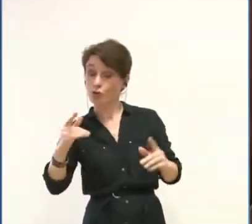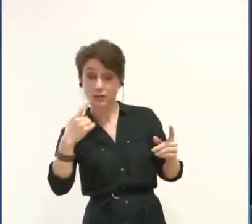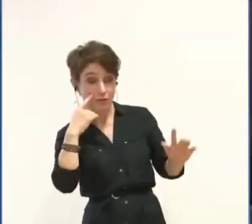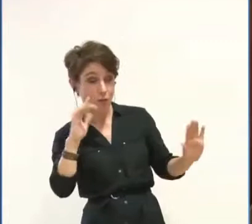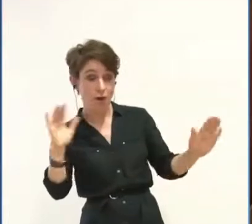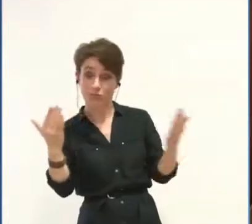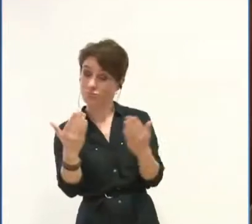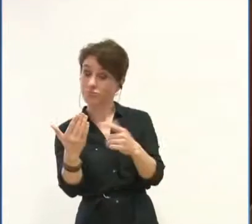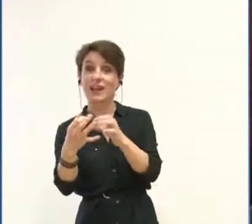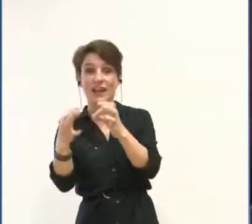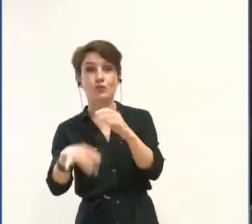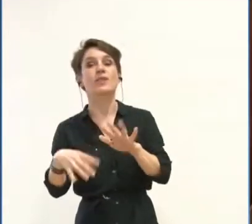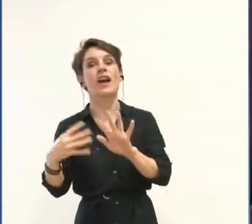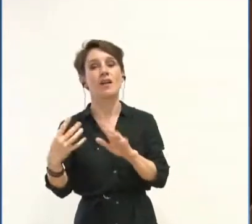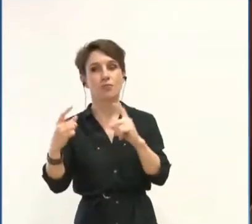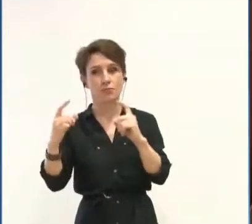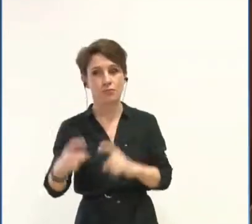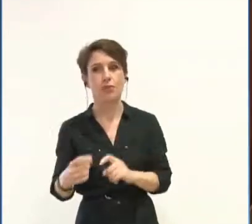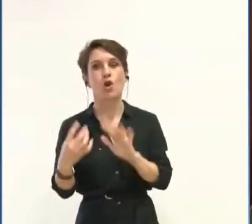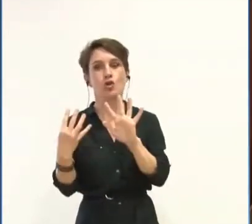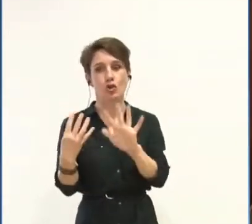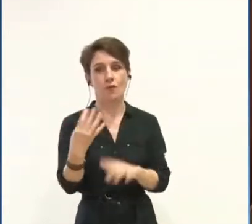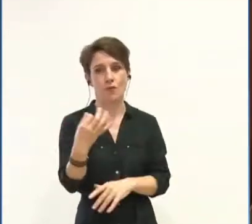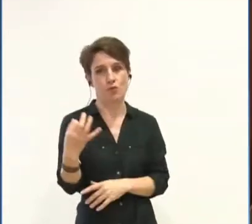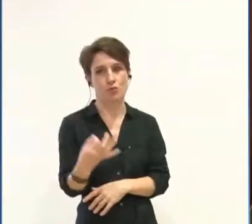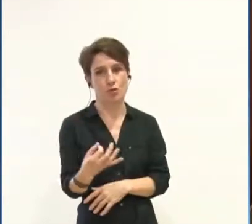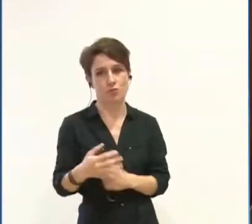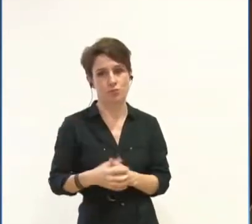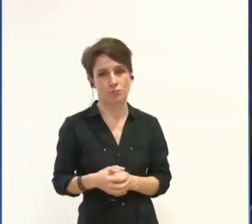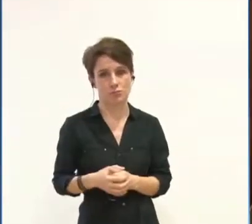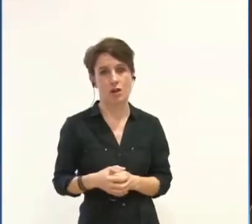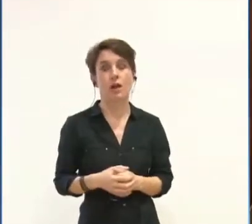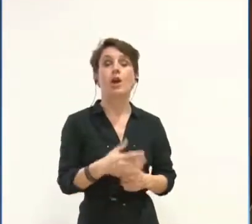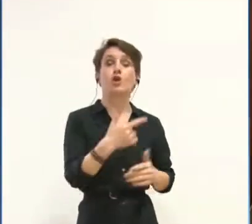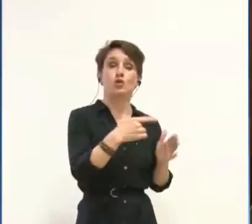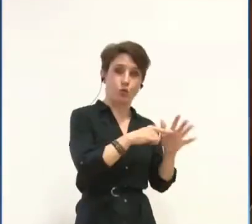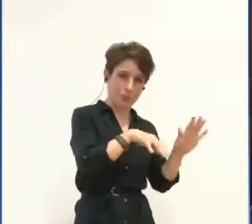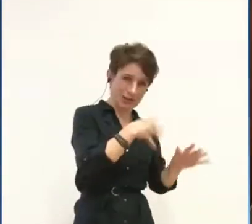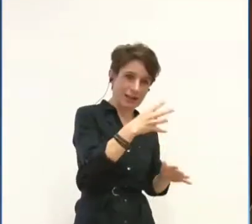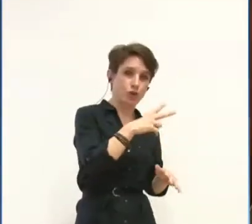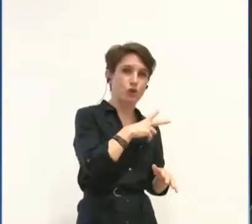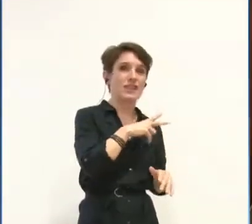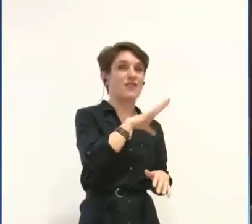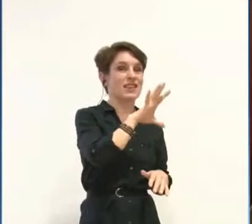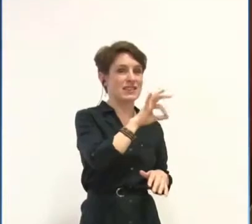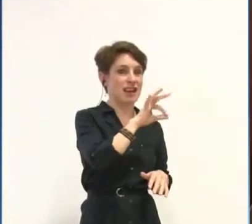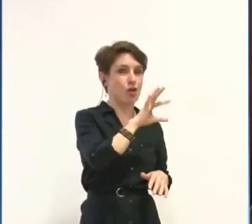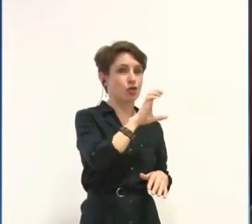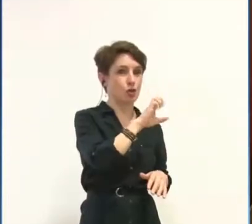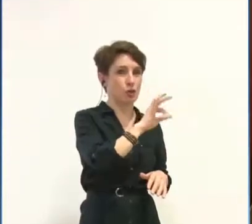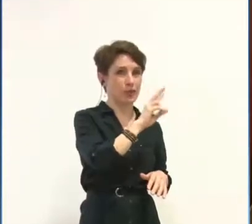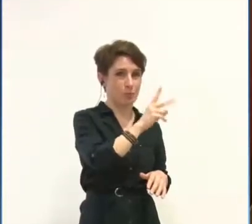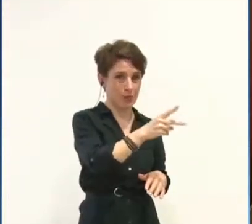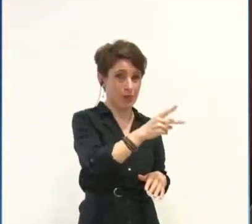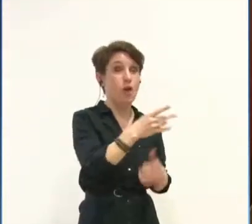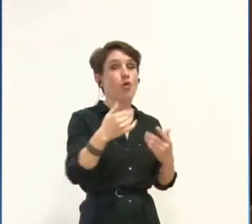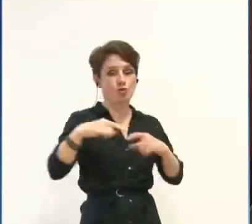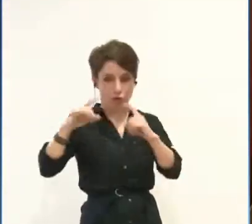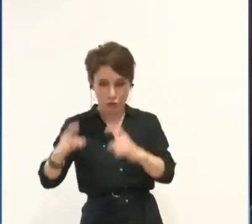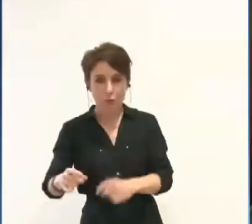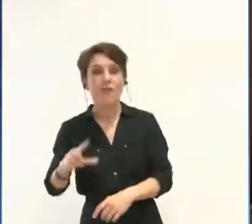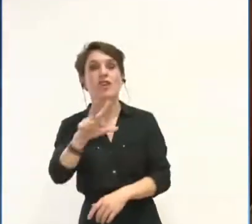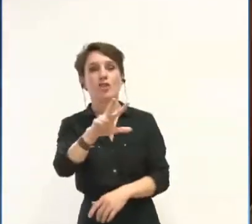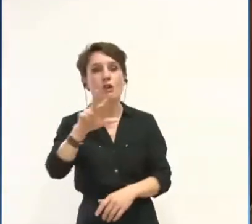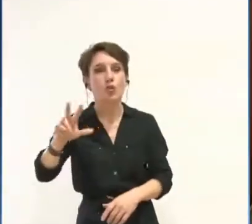l'adjointe aux finances. En 2014, le service comptait 50 ETP au service de santé pour 33